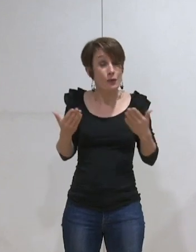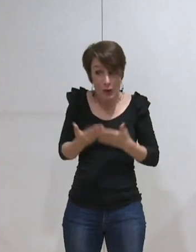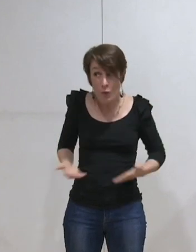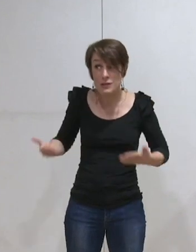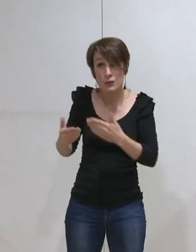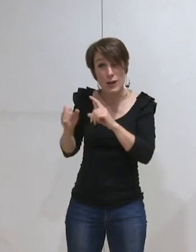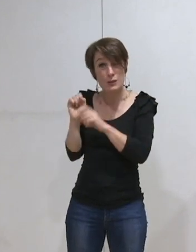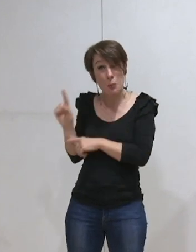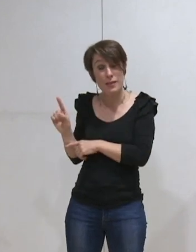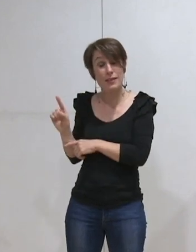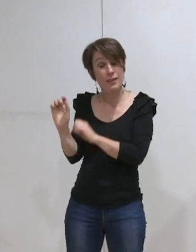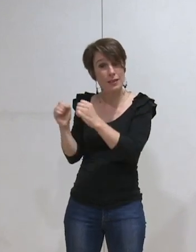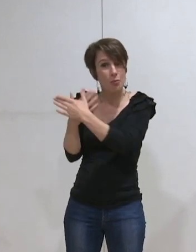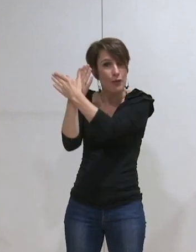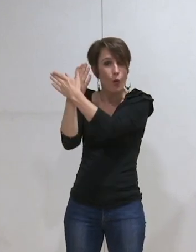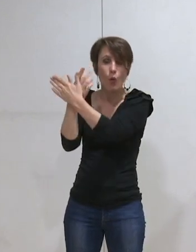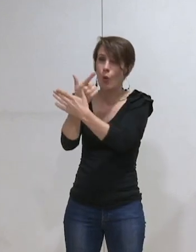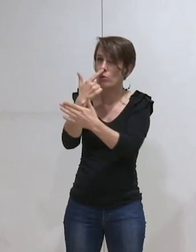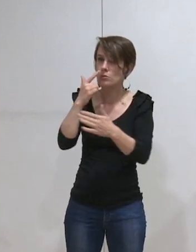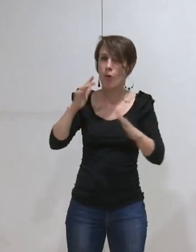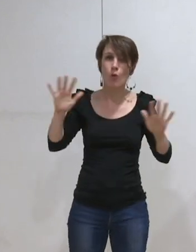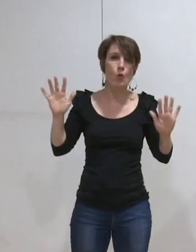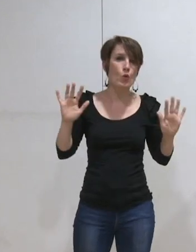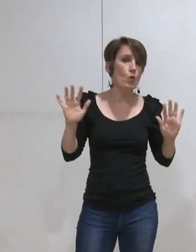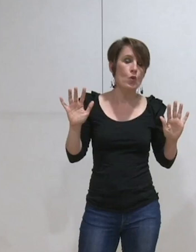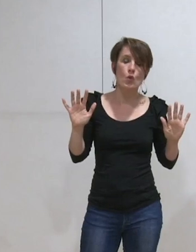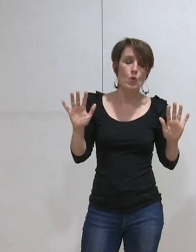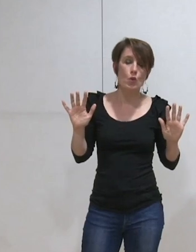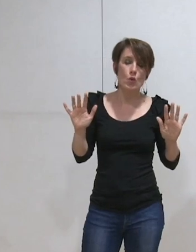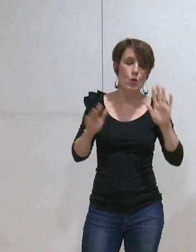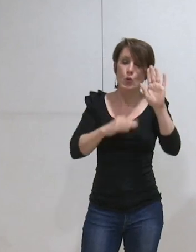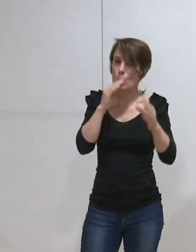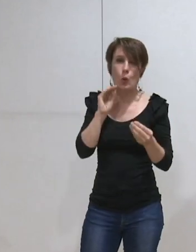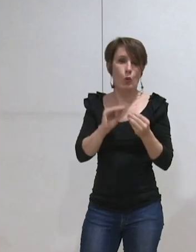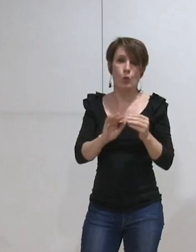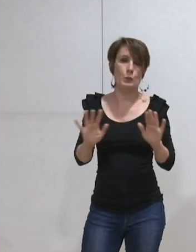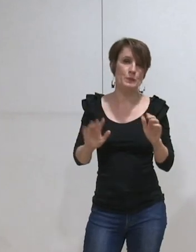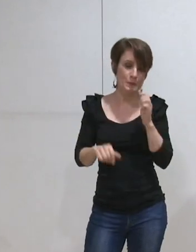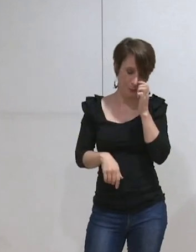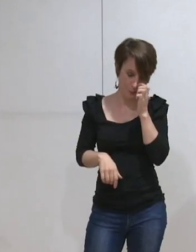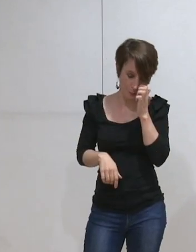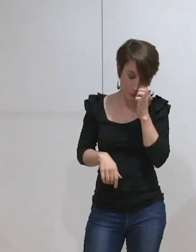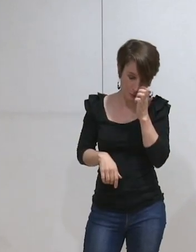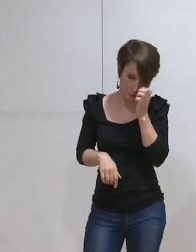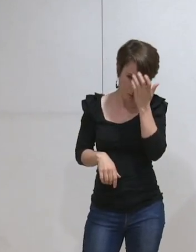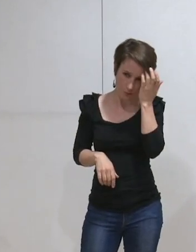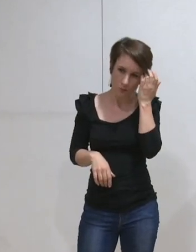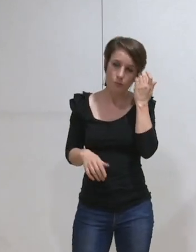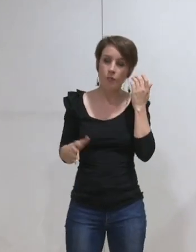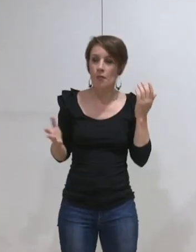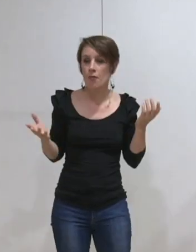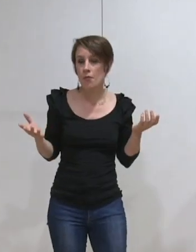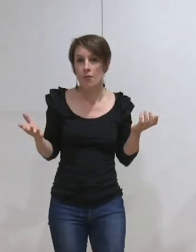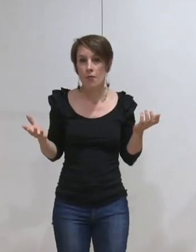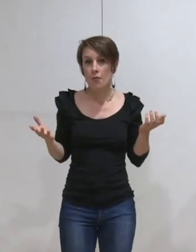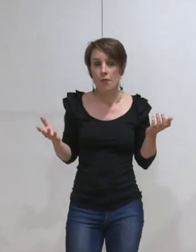Métro ça nous paraît une idée une idée un peu précoce je veux dire par là que ça nous